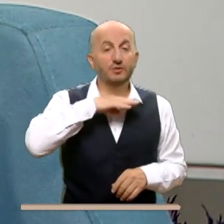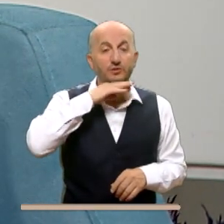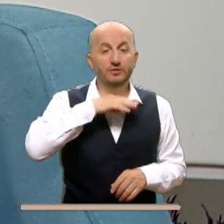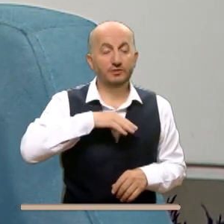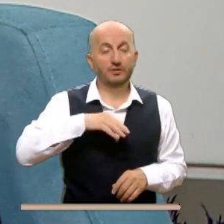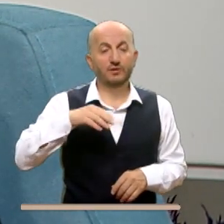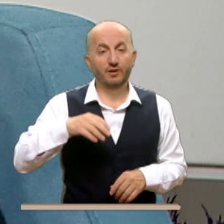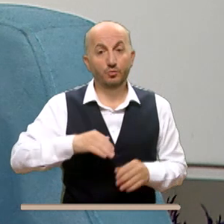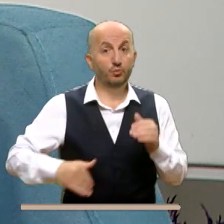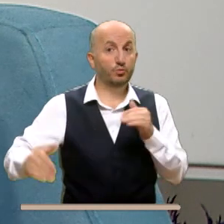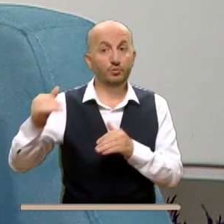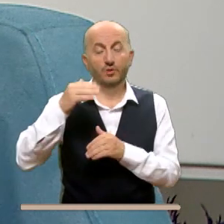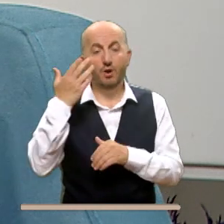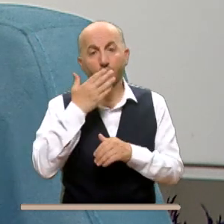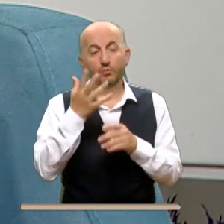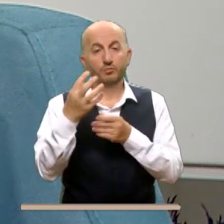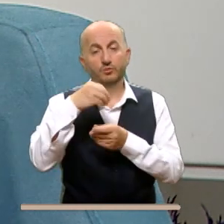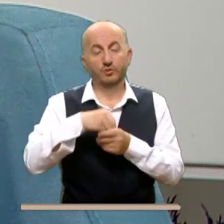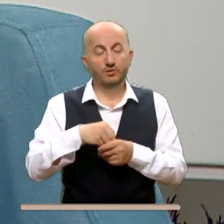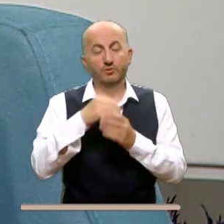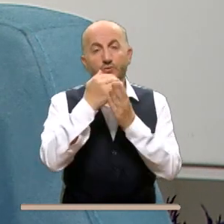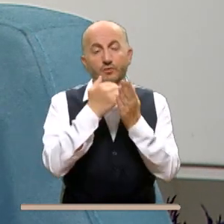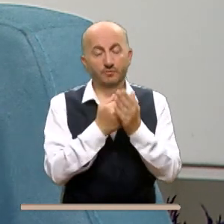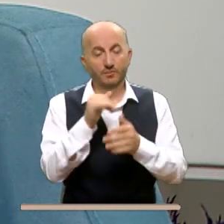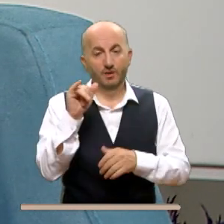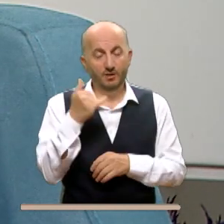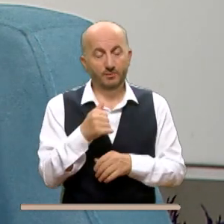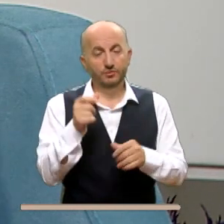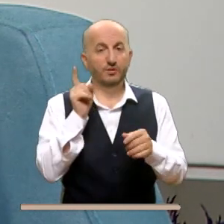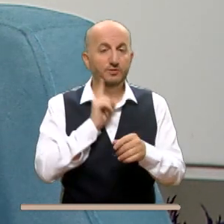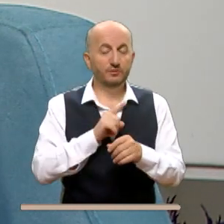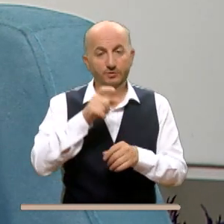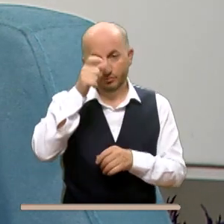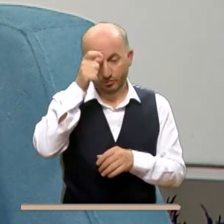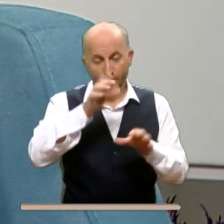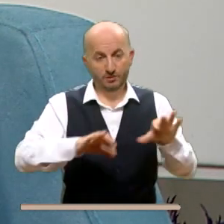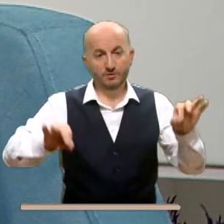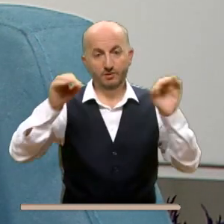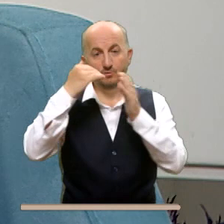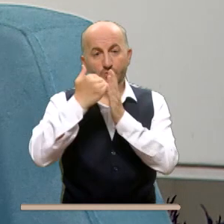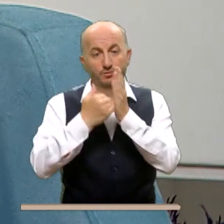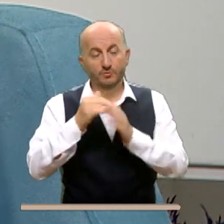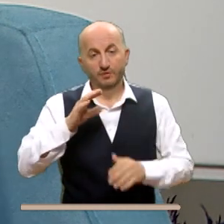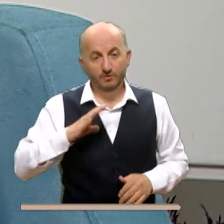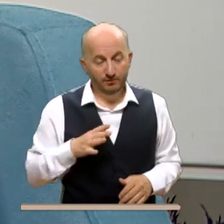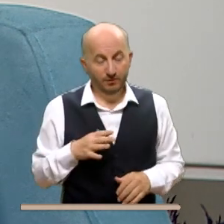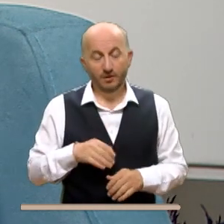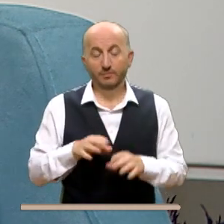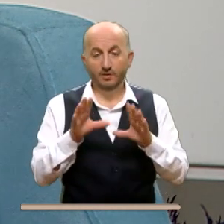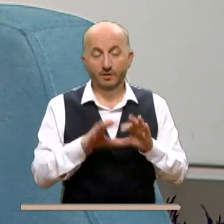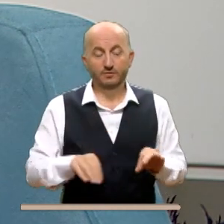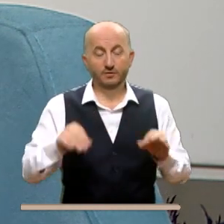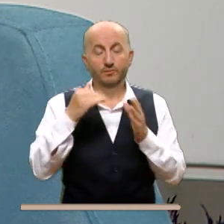Yüksekokulu bünyesinde bu programlarımızın Arapça, İngilizce ve Türkçe hazırlık programları var. Biz hazırlık programlarımızı Yabancı